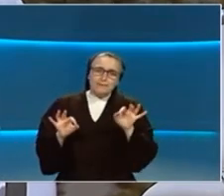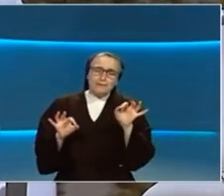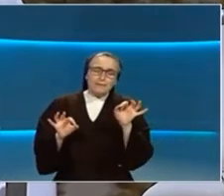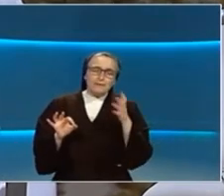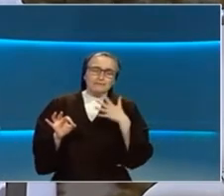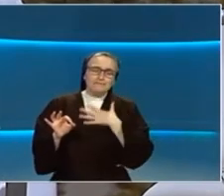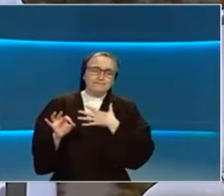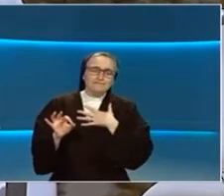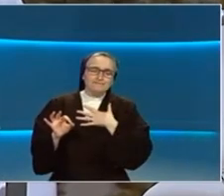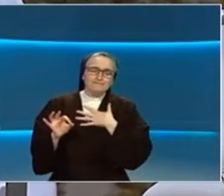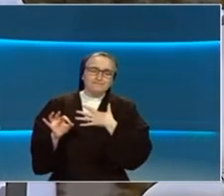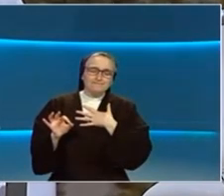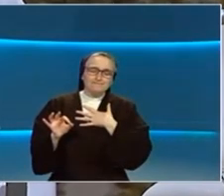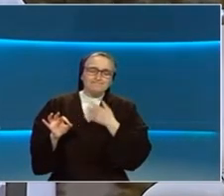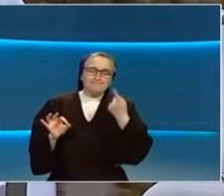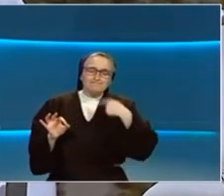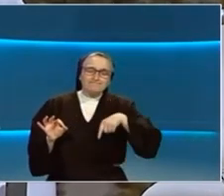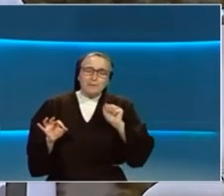그저